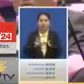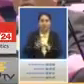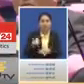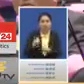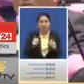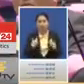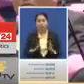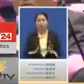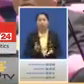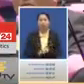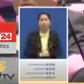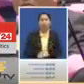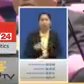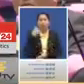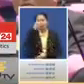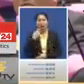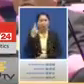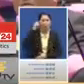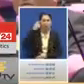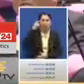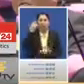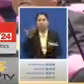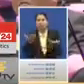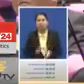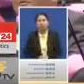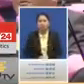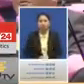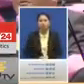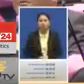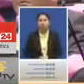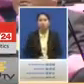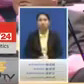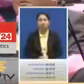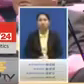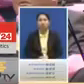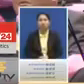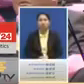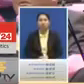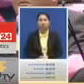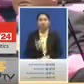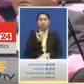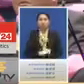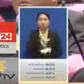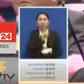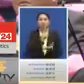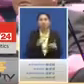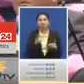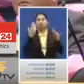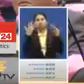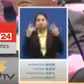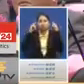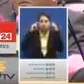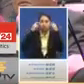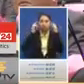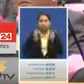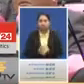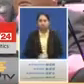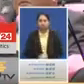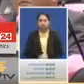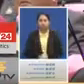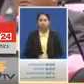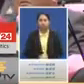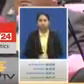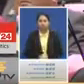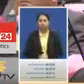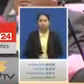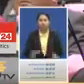มันมีหลายไม่รู้ใครเป็นใครบ้างฮะนะนอนอยู่ในหีบศพนี่จะบาปเอาท่านประธานครับเรื่องการเมื